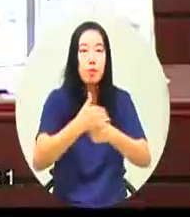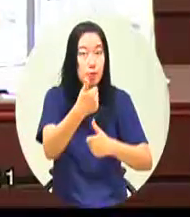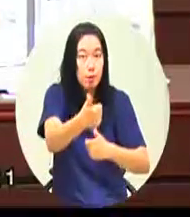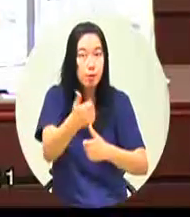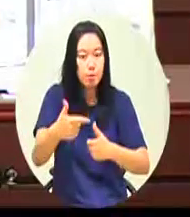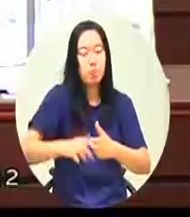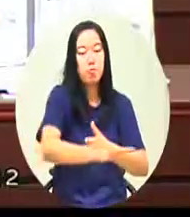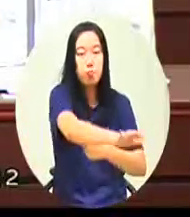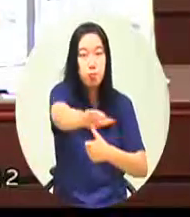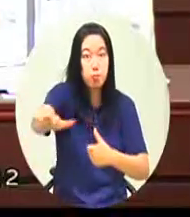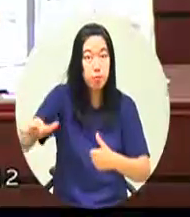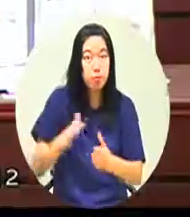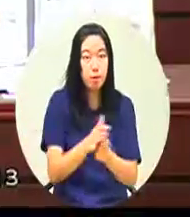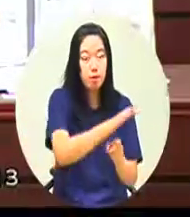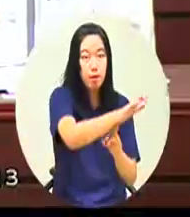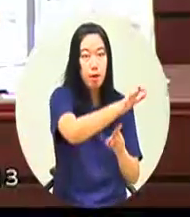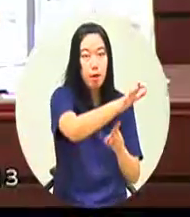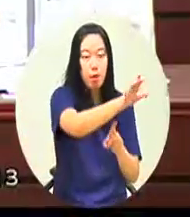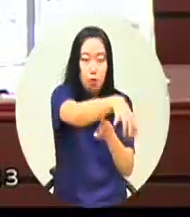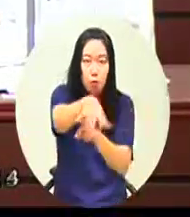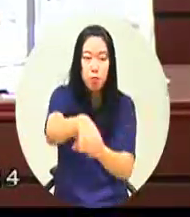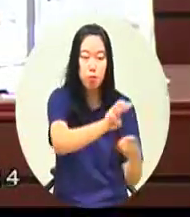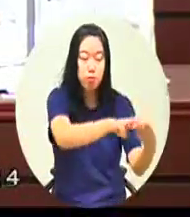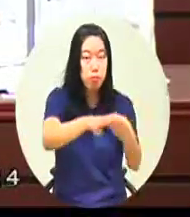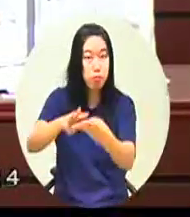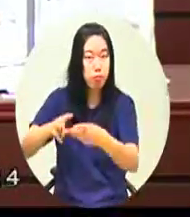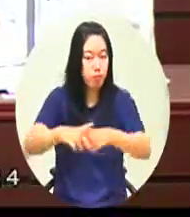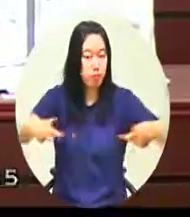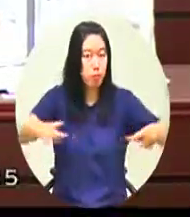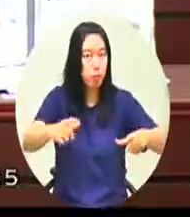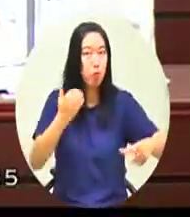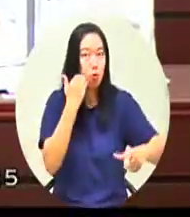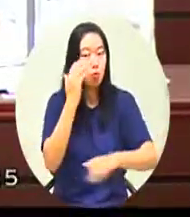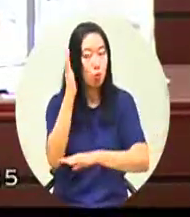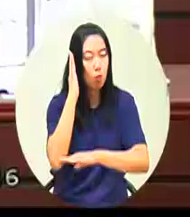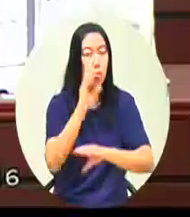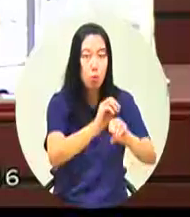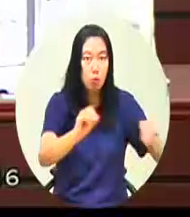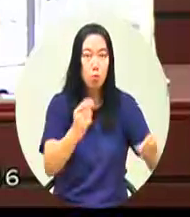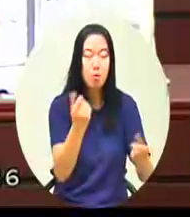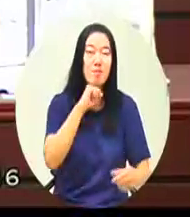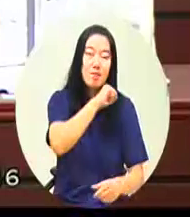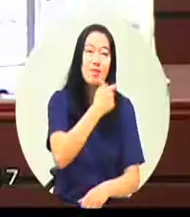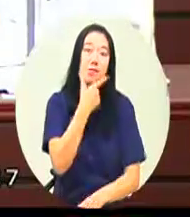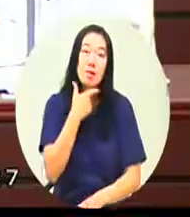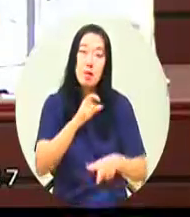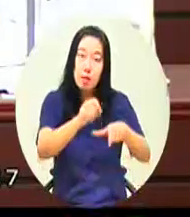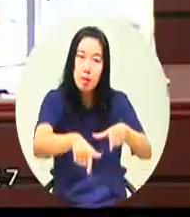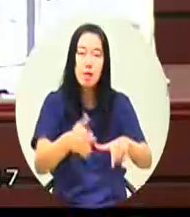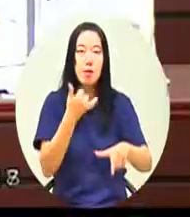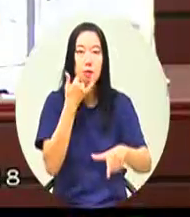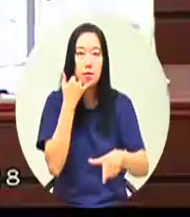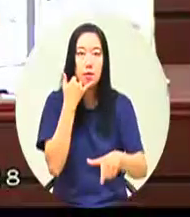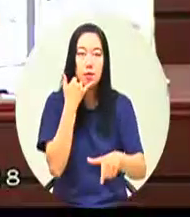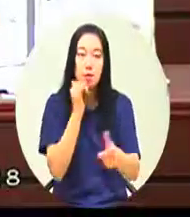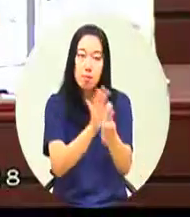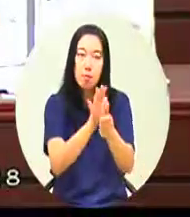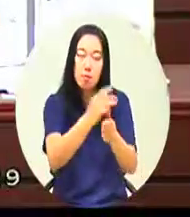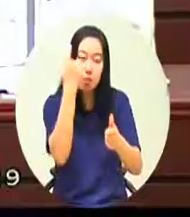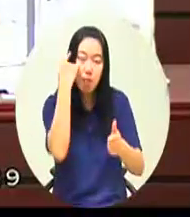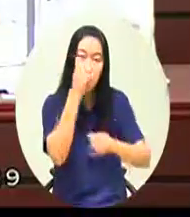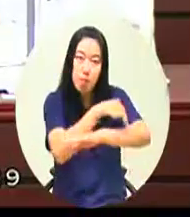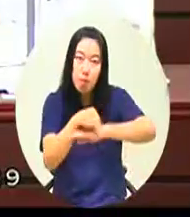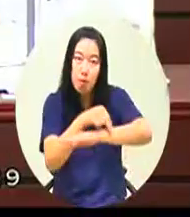的一些农地，那如果它有一些适当的一个公有土地台塘的部分，我们也是希望做这一方面的规划。那这